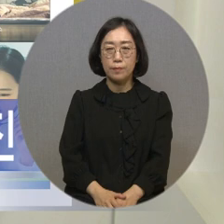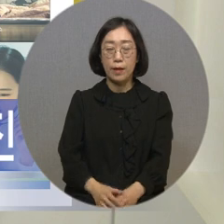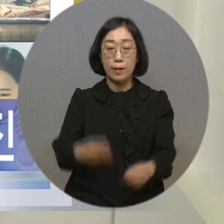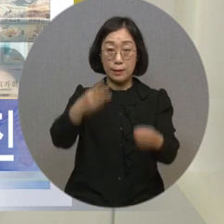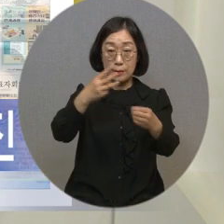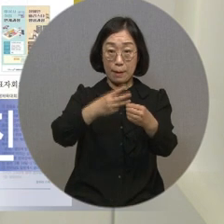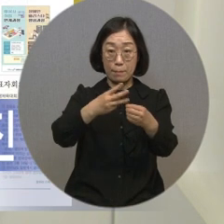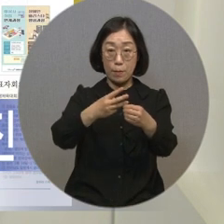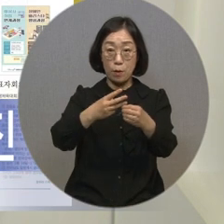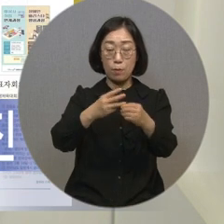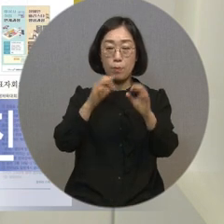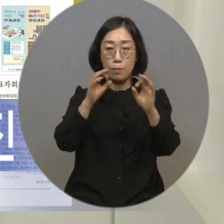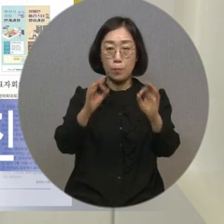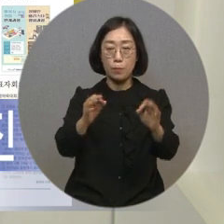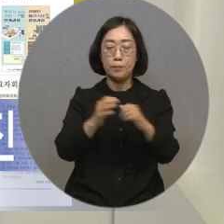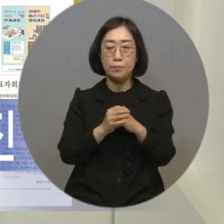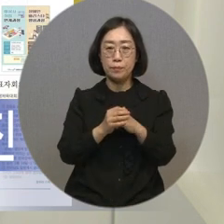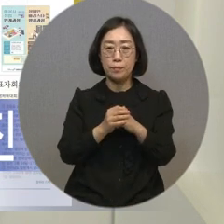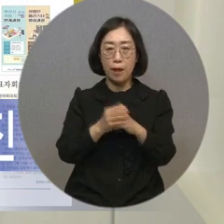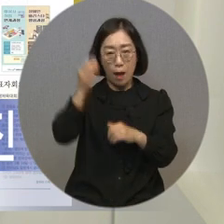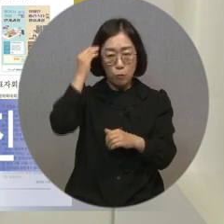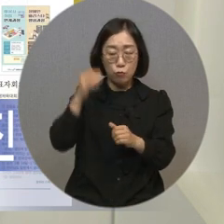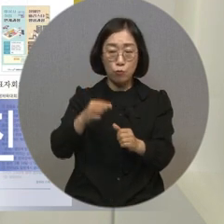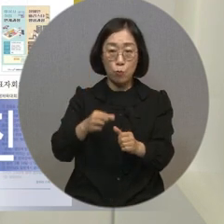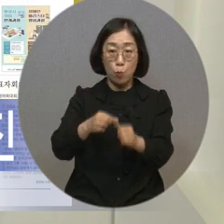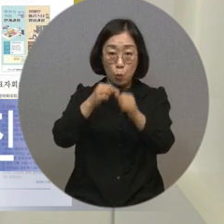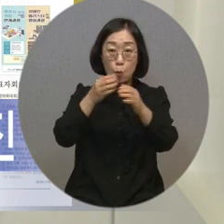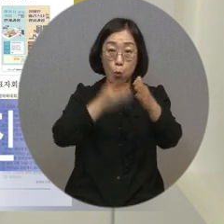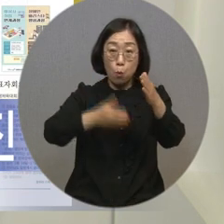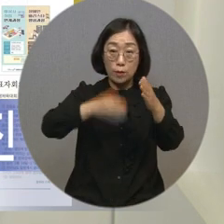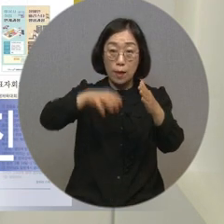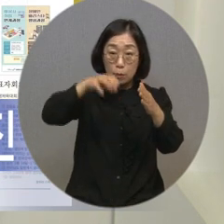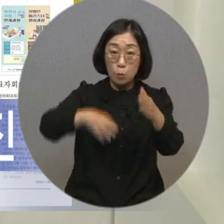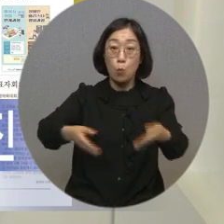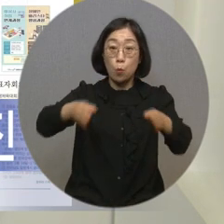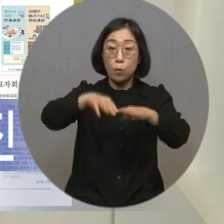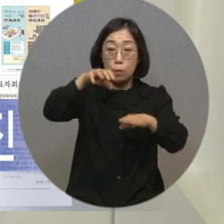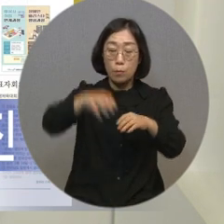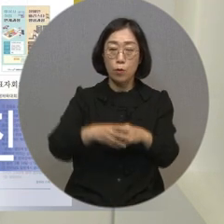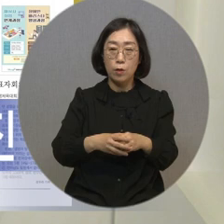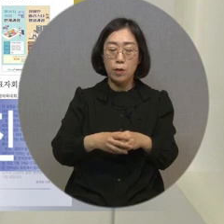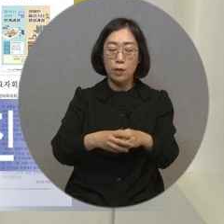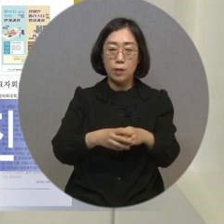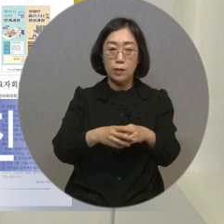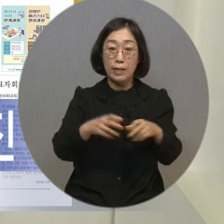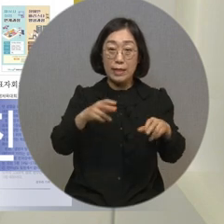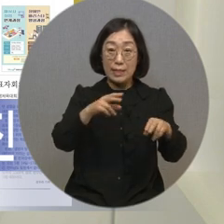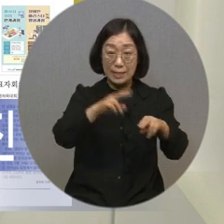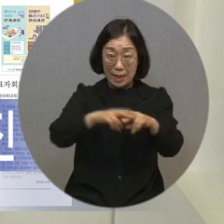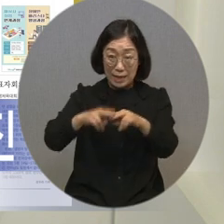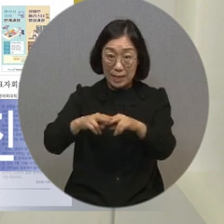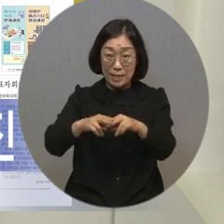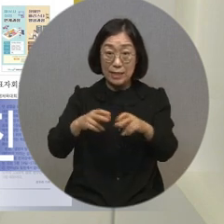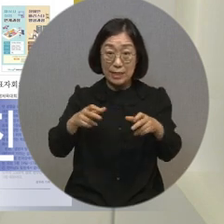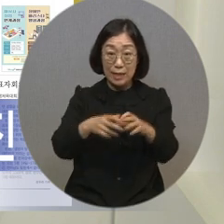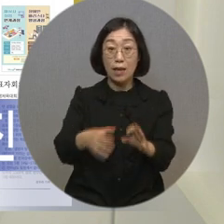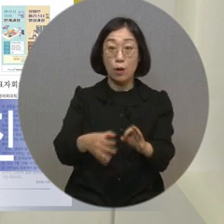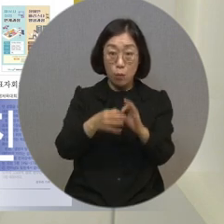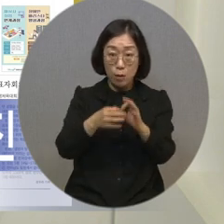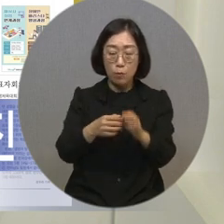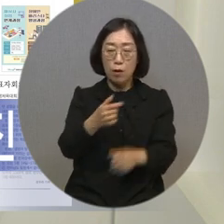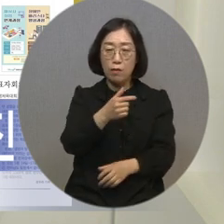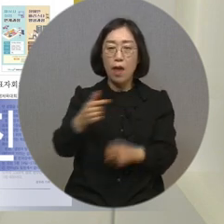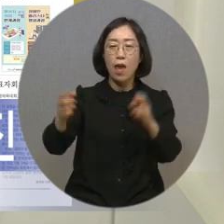3면 소식입니다 아 한국 장애인 고용 단이 지속 가능한이 장애인 일자리 창출을 위해서 대기업 고용